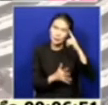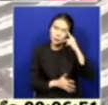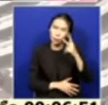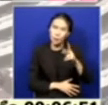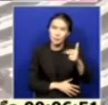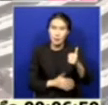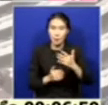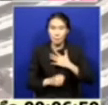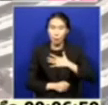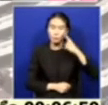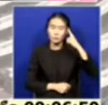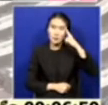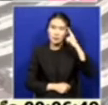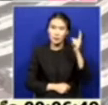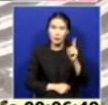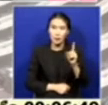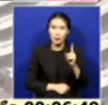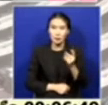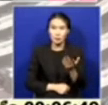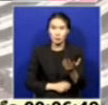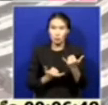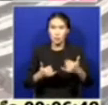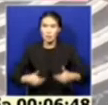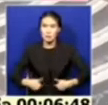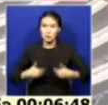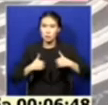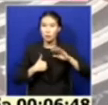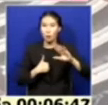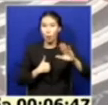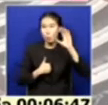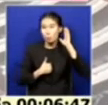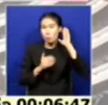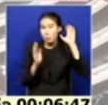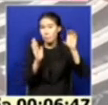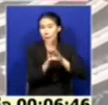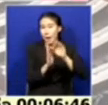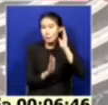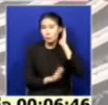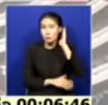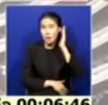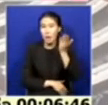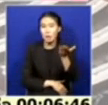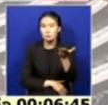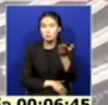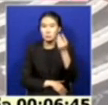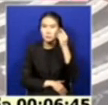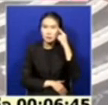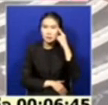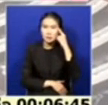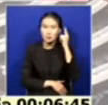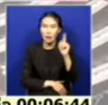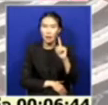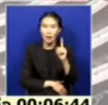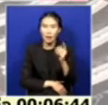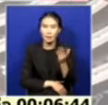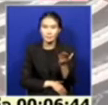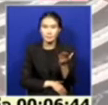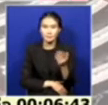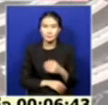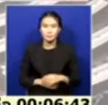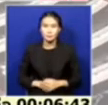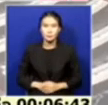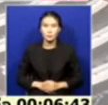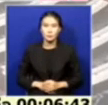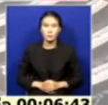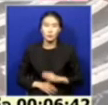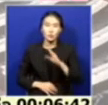ามาอย่างน้อยๆคนที่สั่งคนที่ทำก็ได้สร้างความดีไว้ให้กับประเทศ